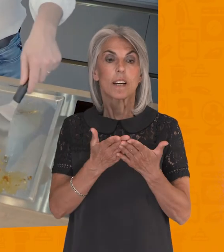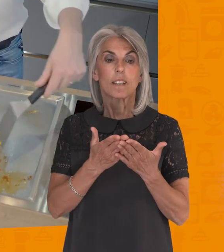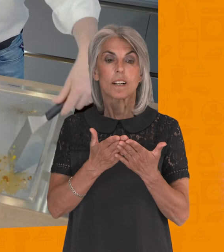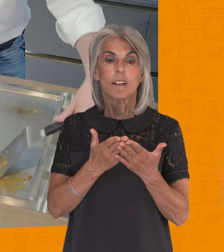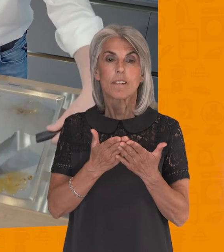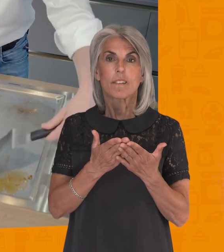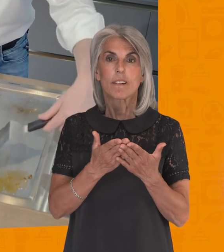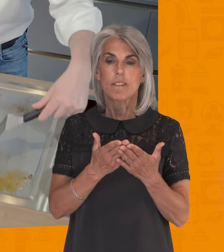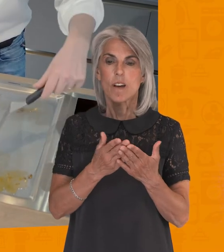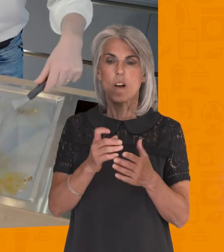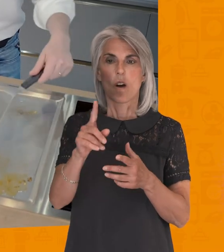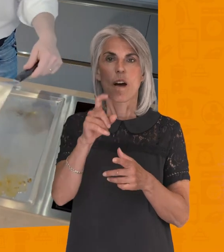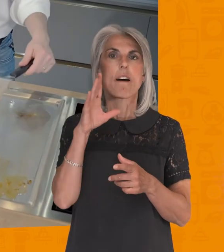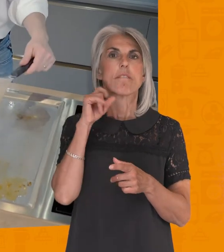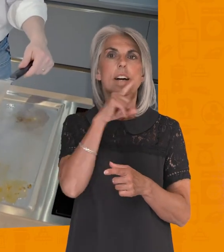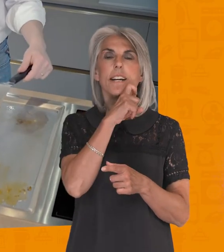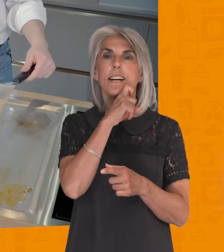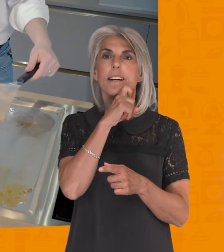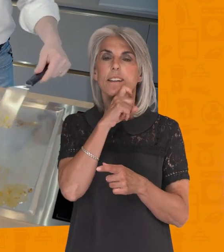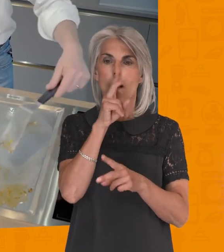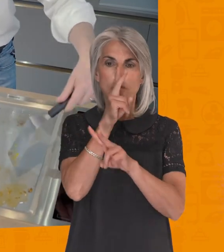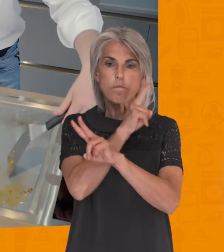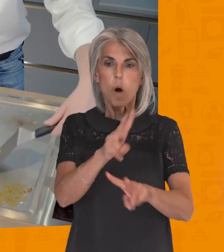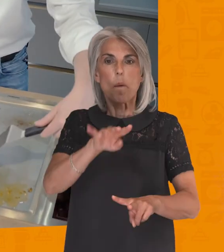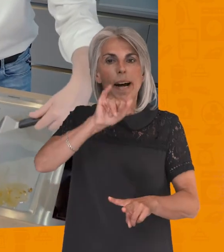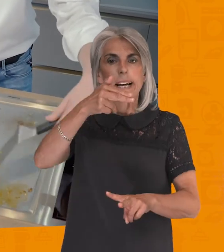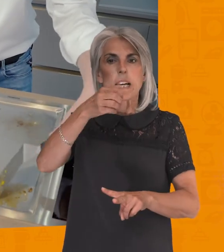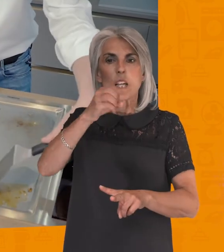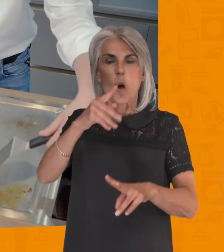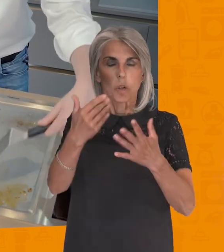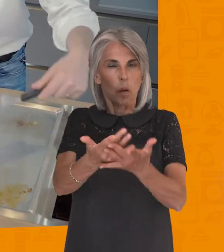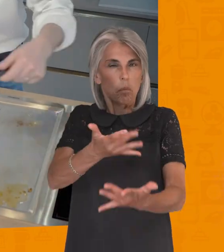l'avantage du vinaigre c'est que vous retrouvez l'inox